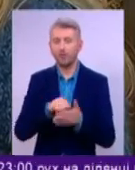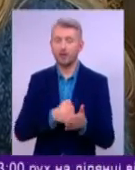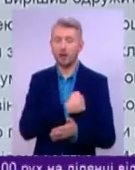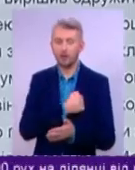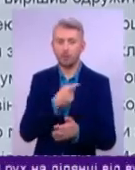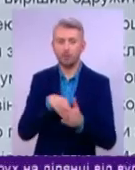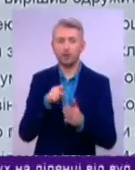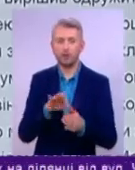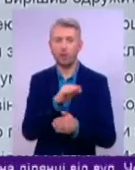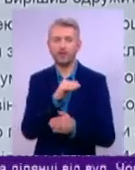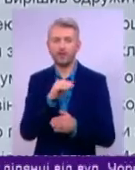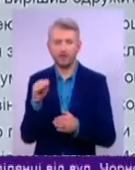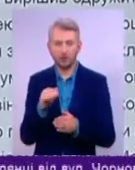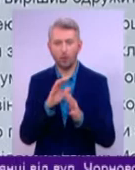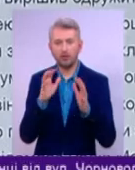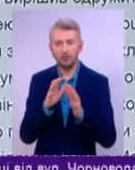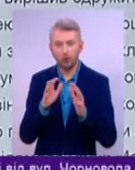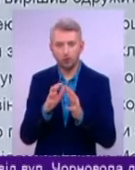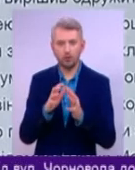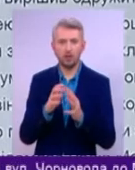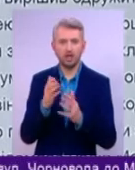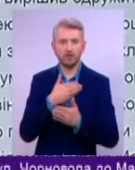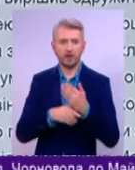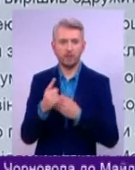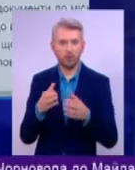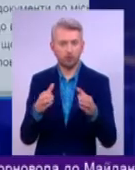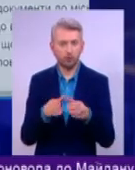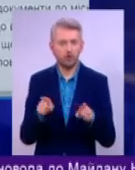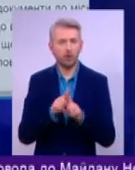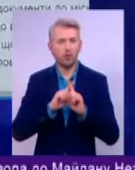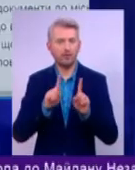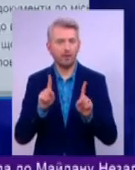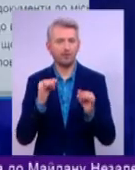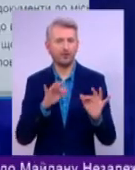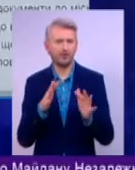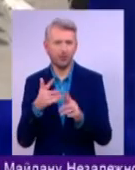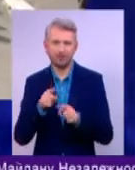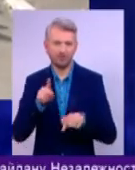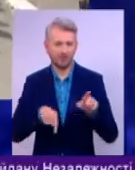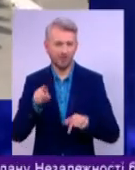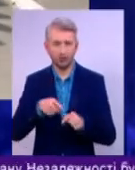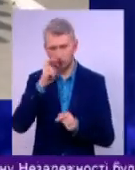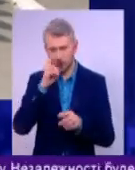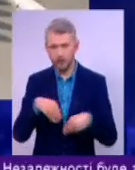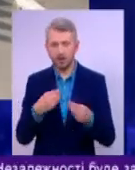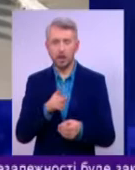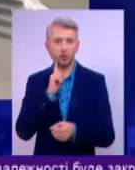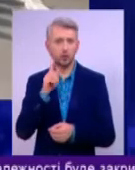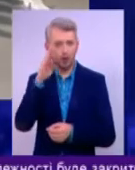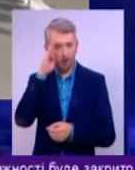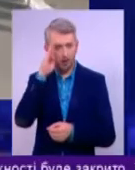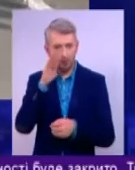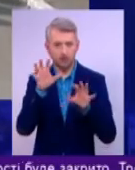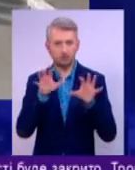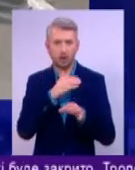бо він офіційно став опікуном інваліда першої групи. Такі оригінальні історії – речі винятки з правил. Держава надає юнакам чимало